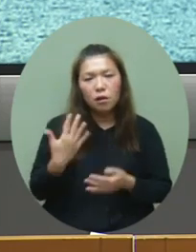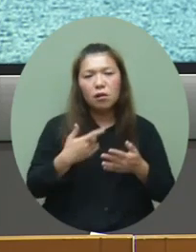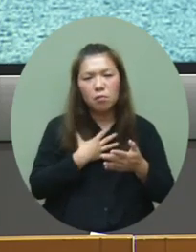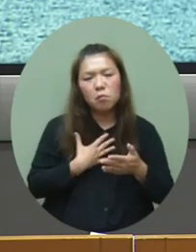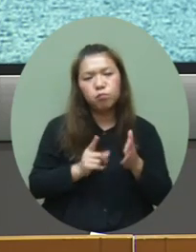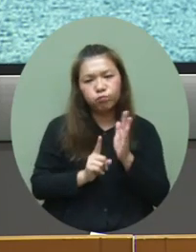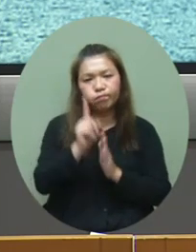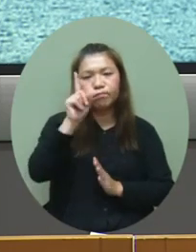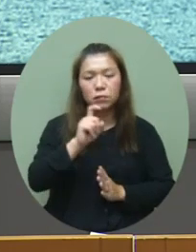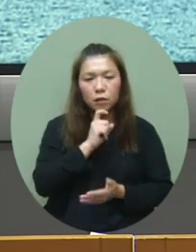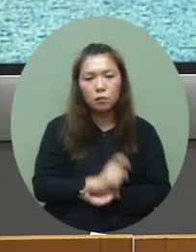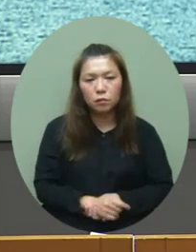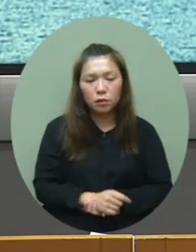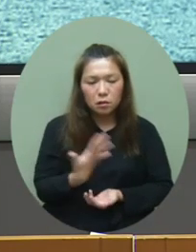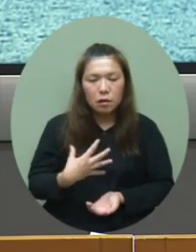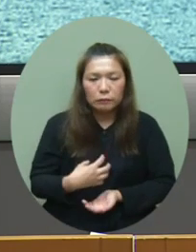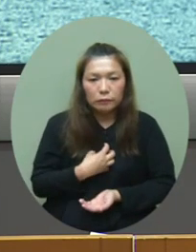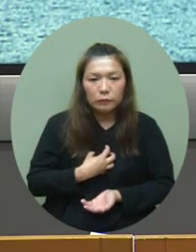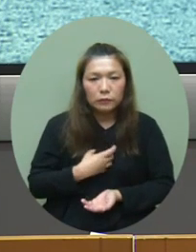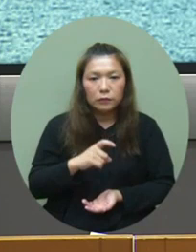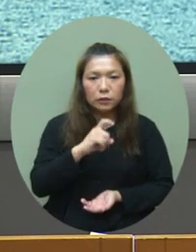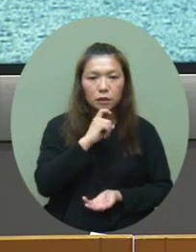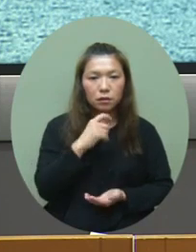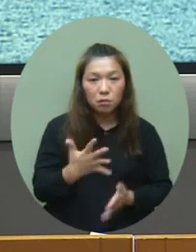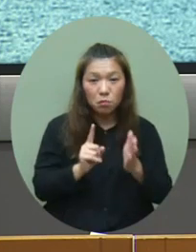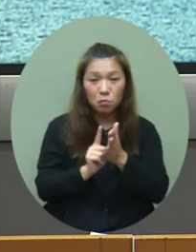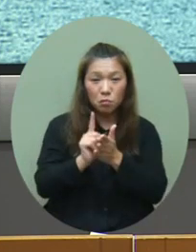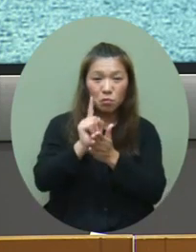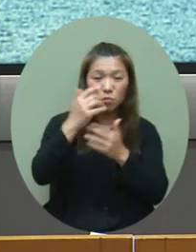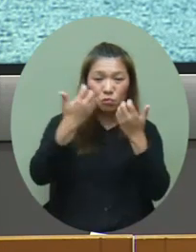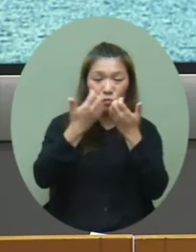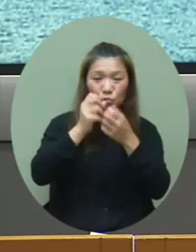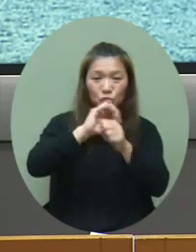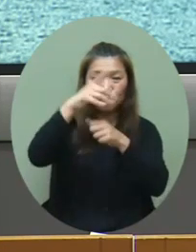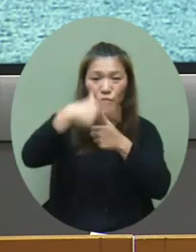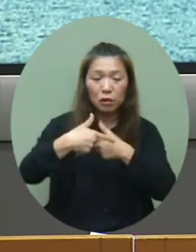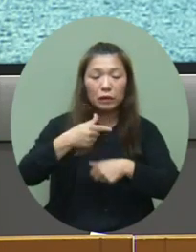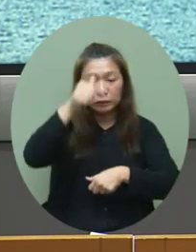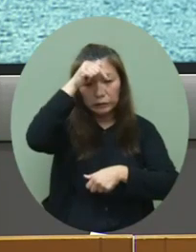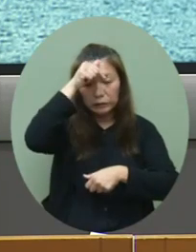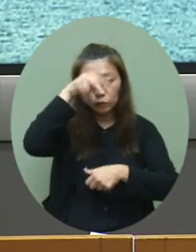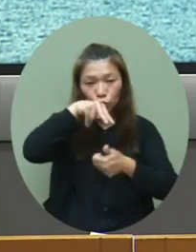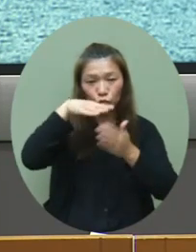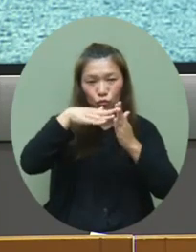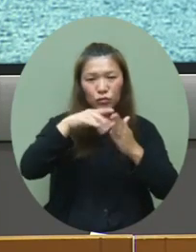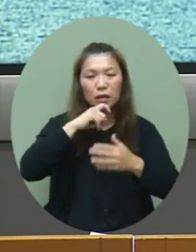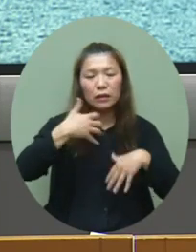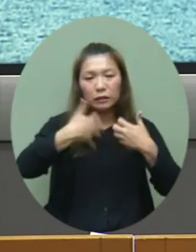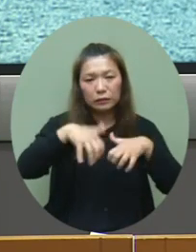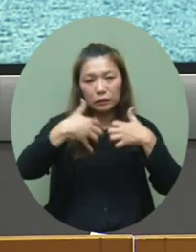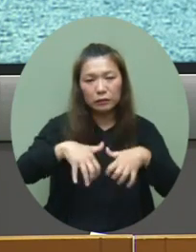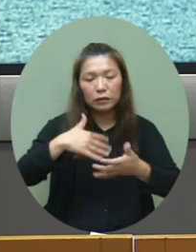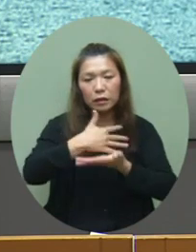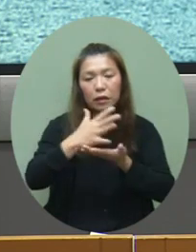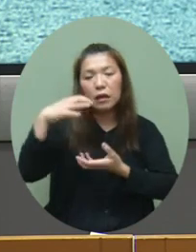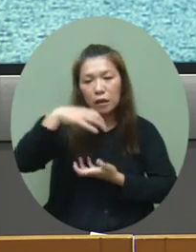升嘅趨勢嘅。咁我哋都係擔心係即係呢啲上升嘅個案咧，會對呢個醫管局嘅醫療設施咧